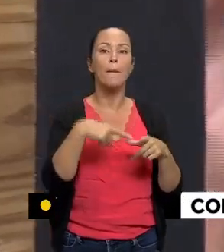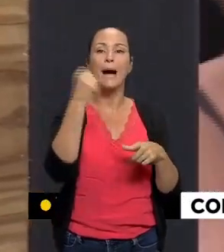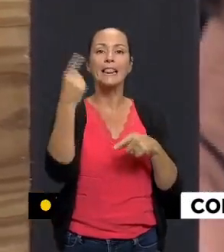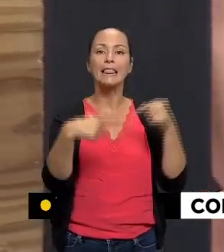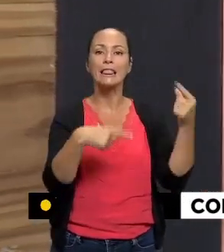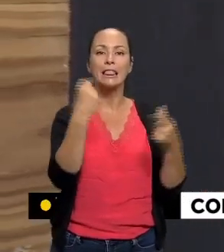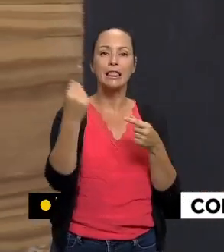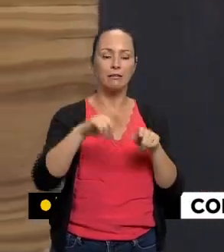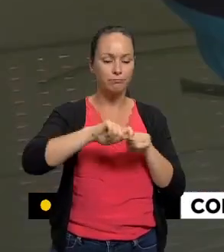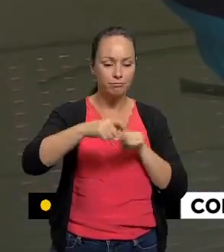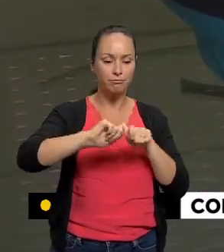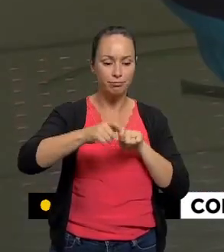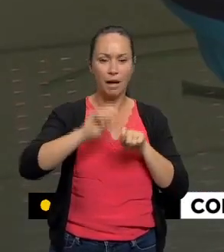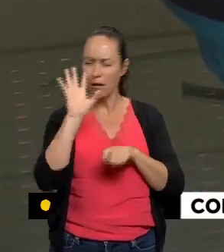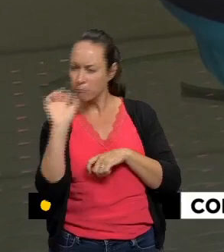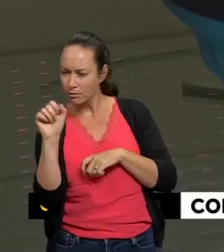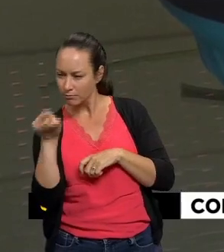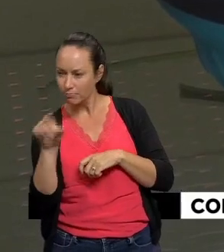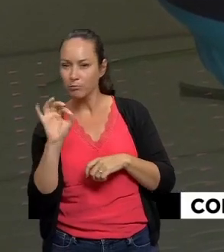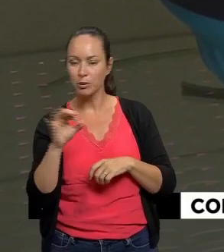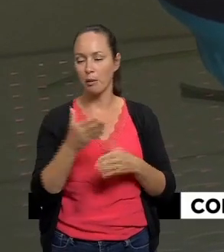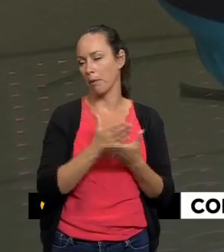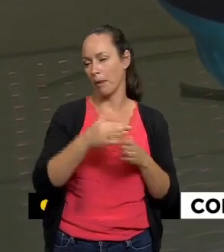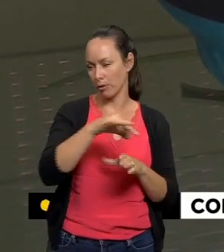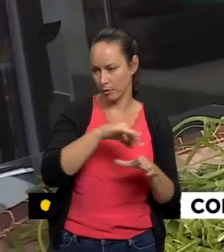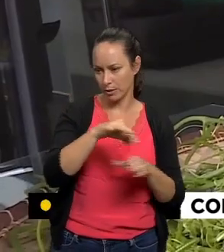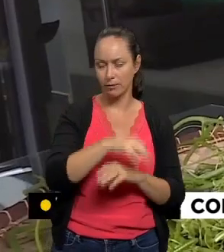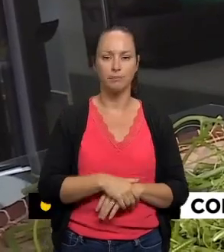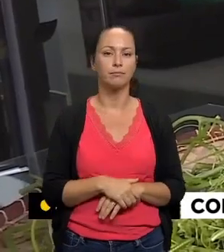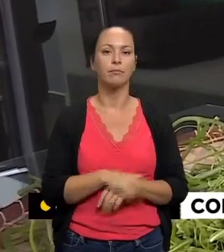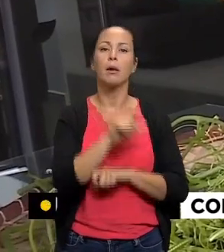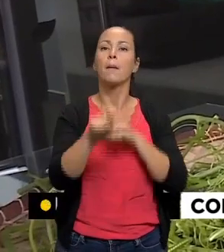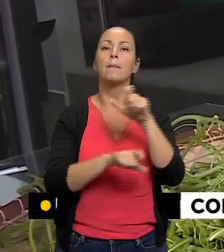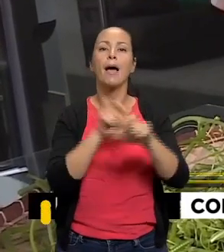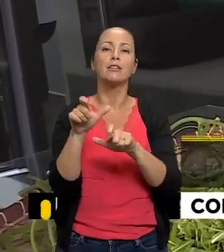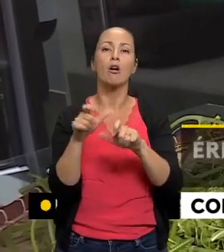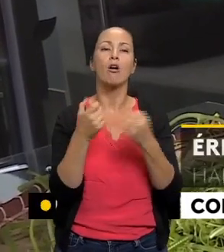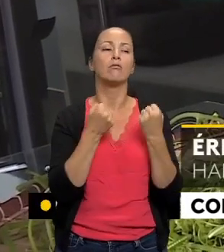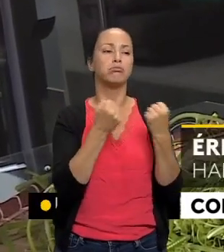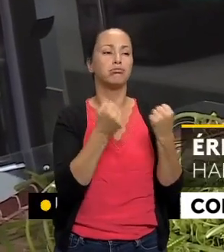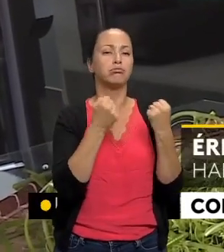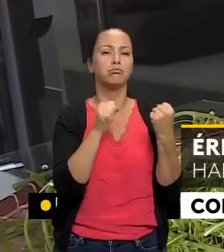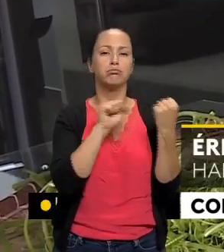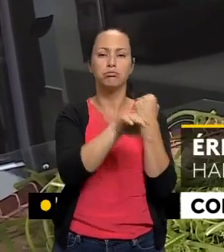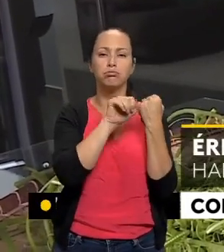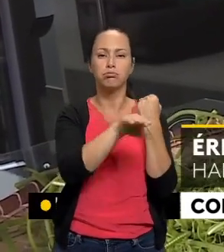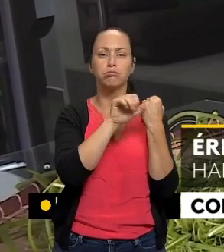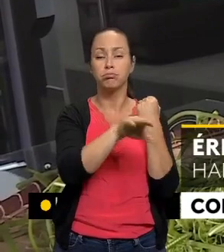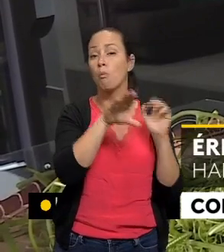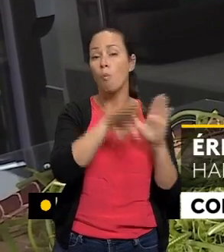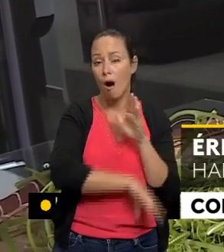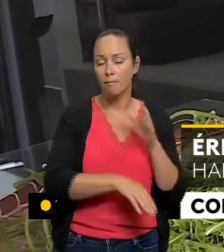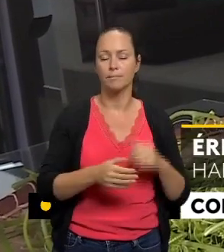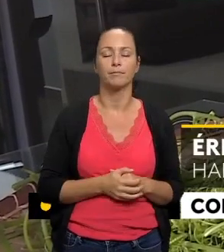petit carré de bread. Où avez-vous le petit carré de bread là-bas ? On a beaucoup moins de passages, en fait, par rapport au confinement, les moins de 10 km, enfin,